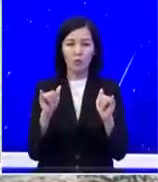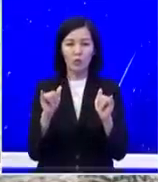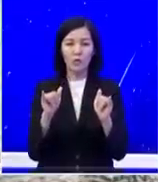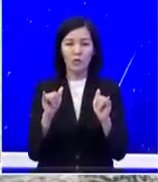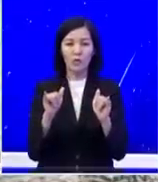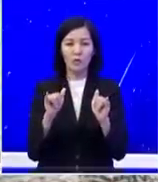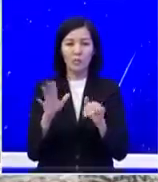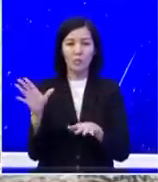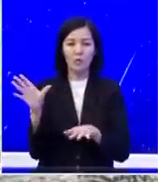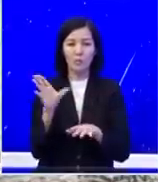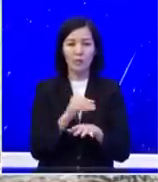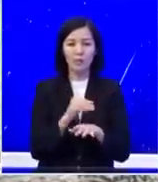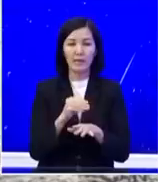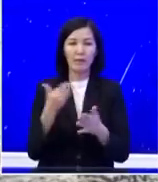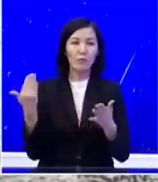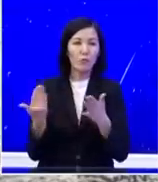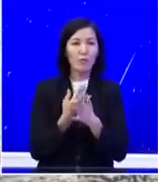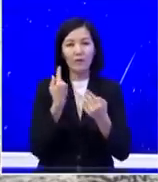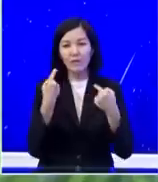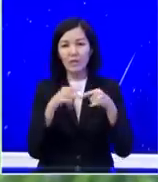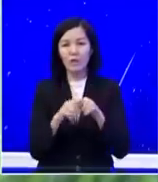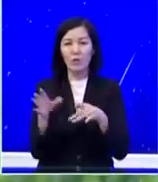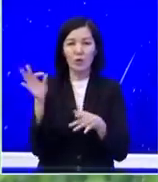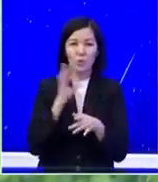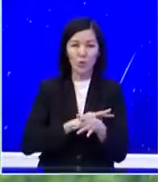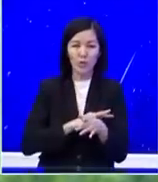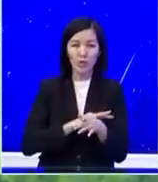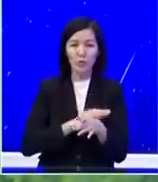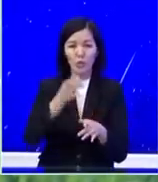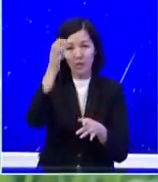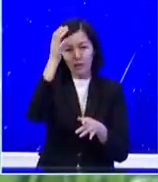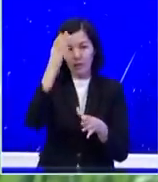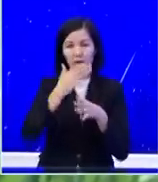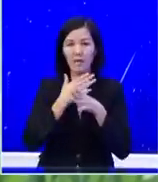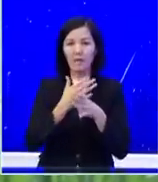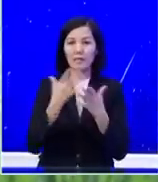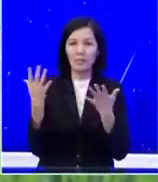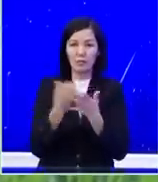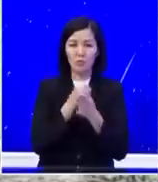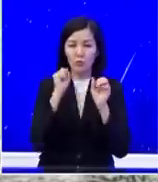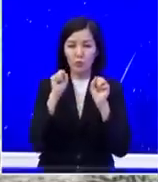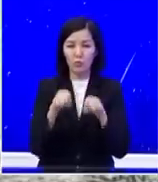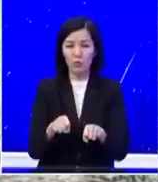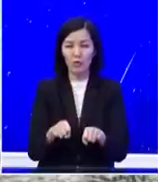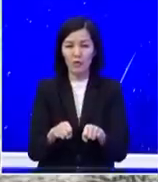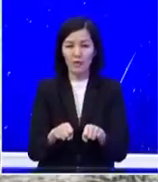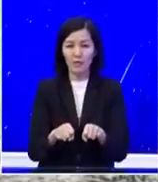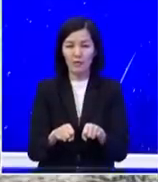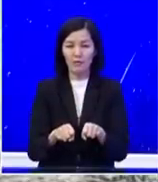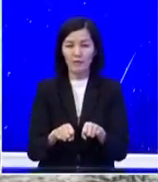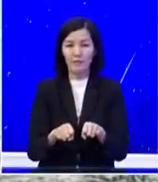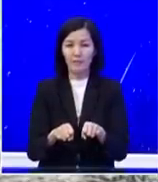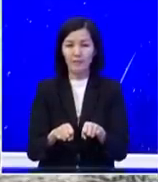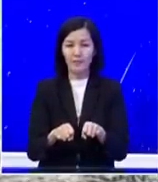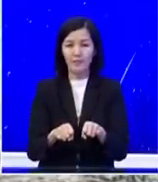Бұның бәрін тек қана инновациялық жолмен, ғылыми білімнің және өндірістіктің бірге басын